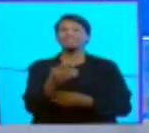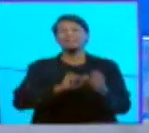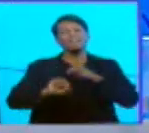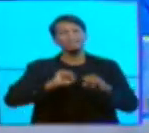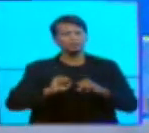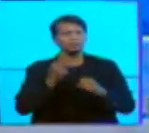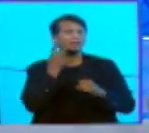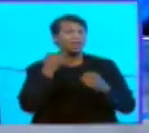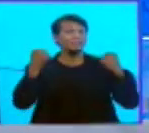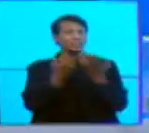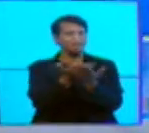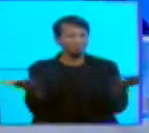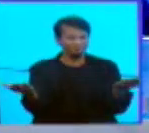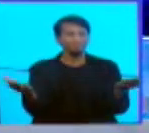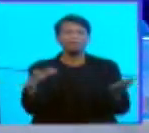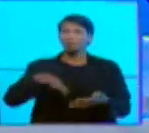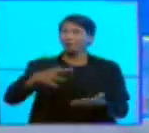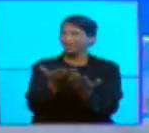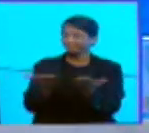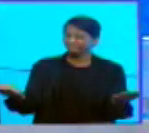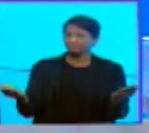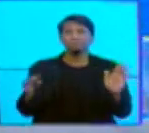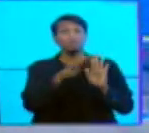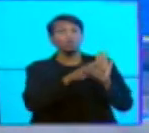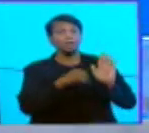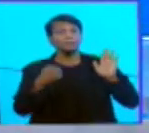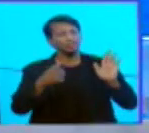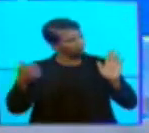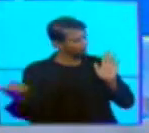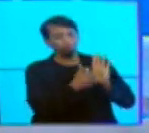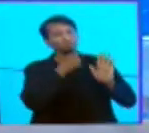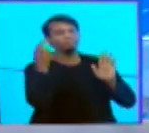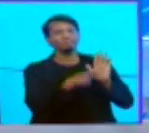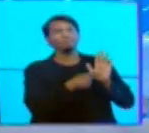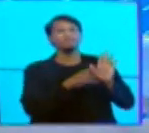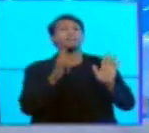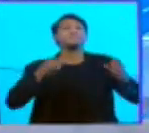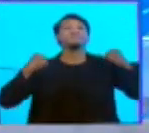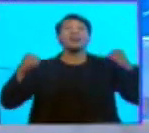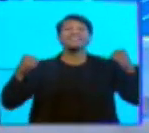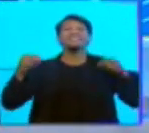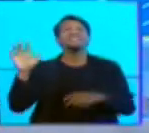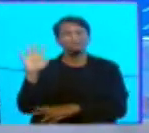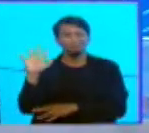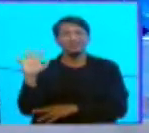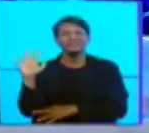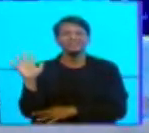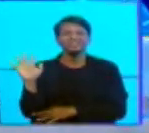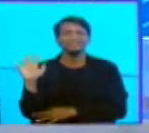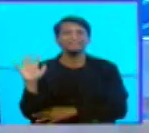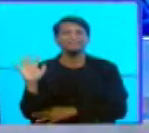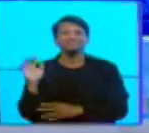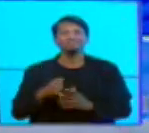atas kebersamaan Anda. Ingat, jaga selalu kesehatan Anda dan keluarga, serta patuhi protokol kesehatan, termasuk dengan menggunakan masker kemanapun